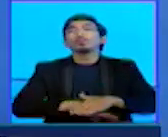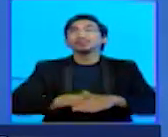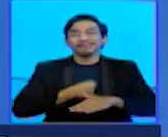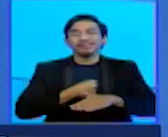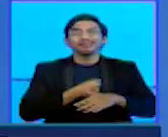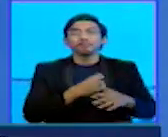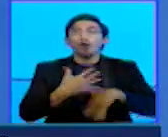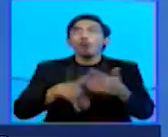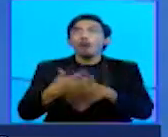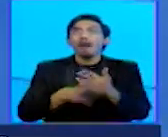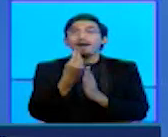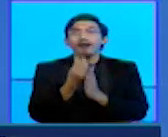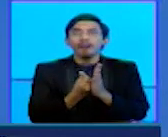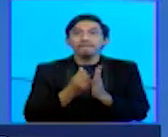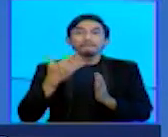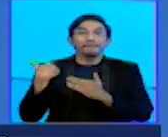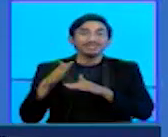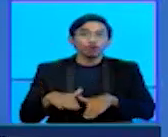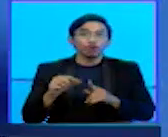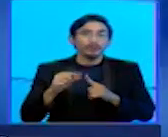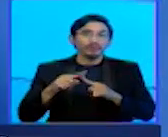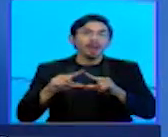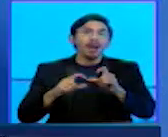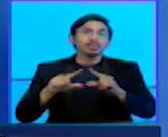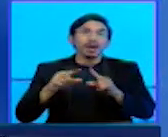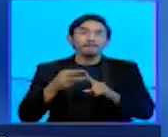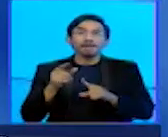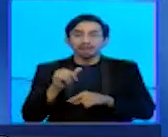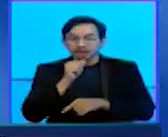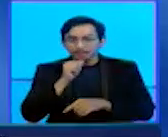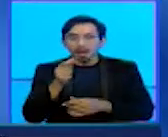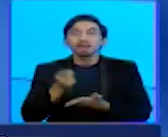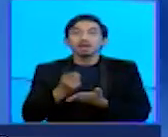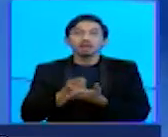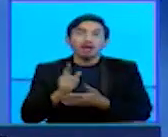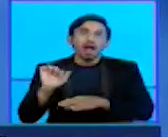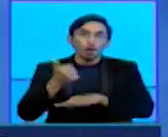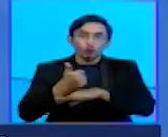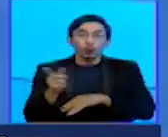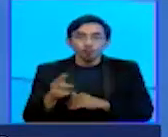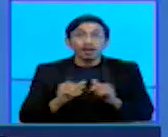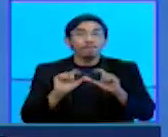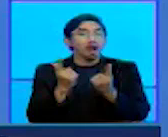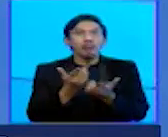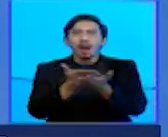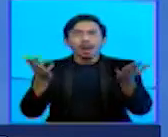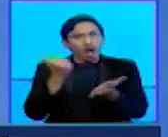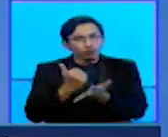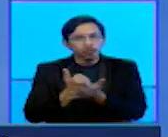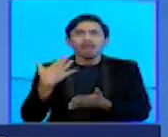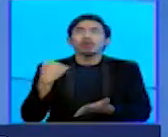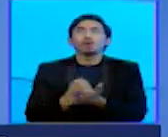korupsi pengelolaan dana pensiun di PT Asabri oleh Kejaksaan Agung. Lalu lembaga mana saja yang seharusnya bertanggung jawab